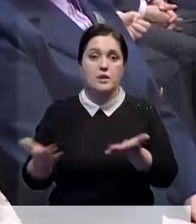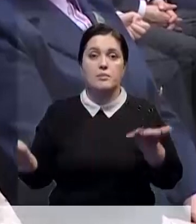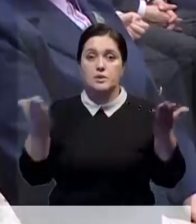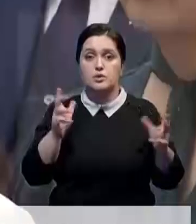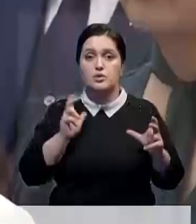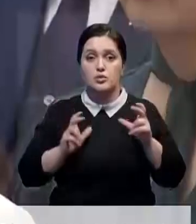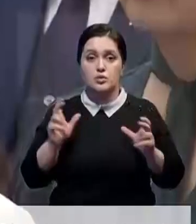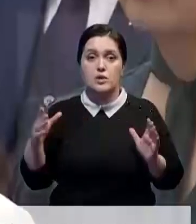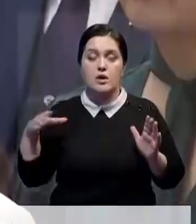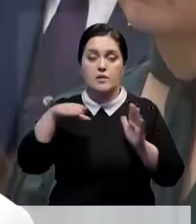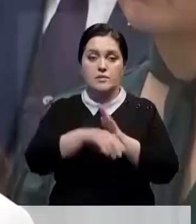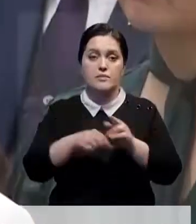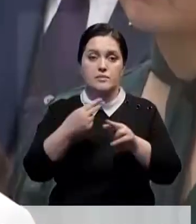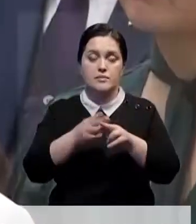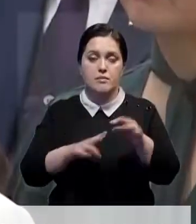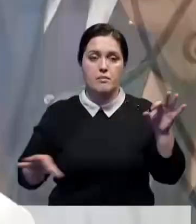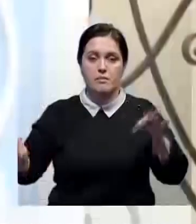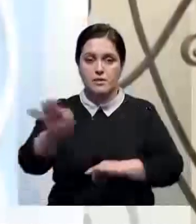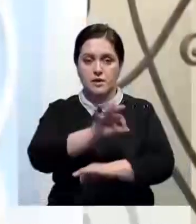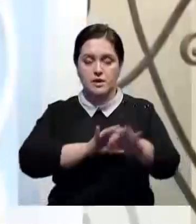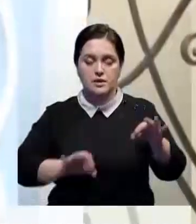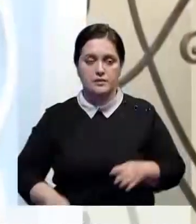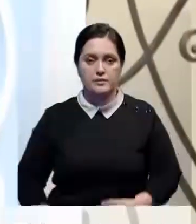студентов присоединиться к этим проектам.